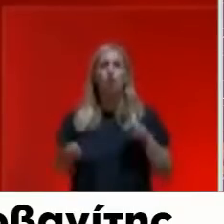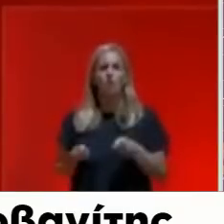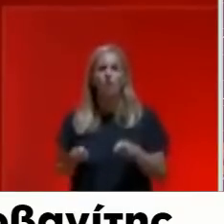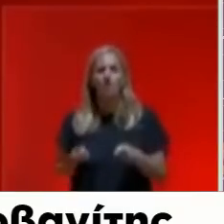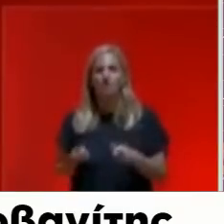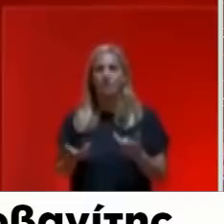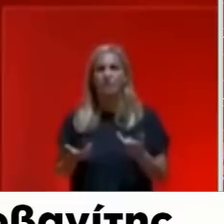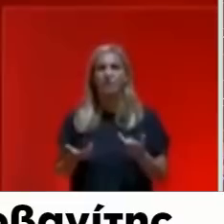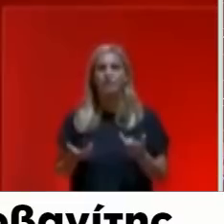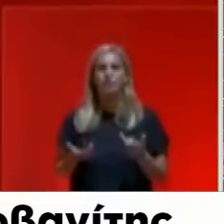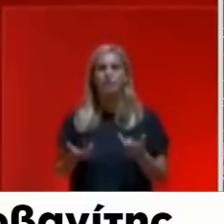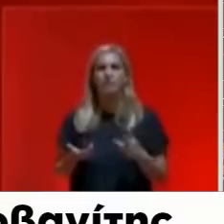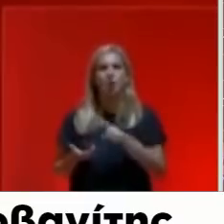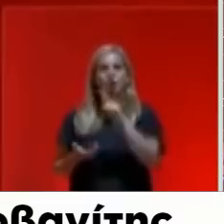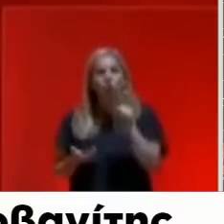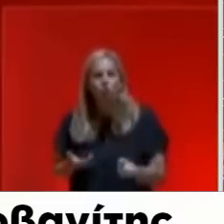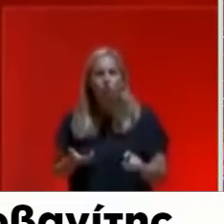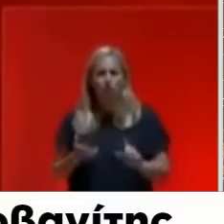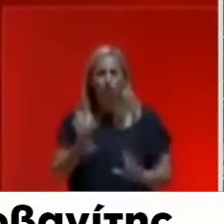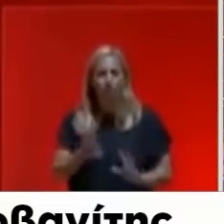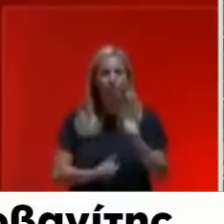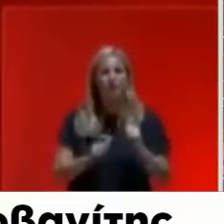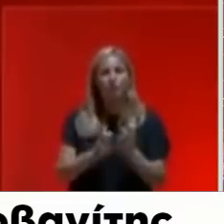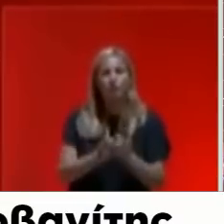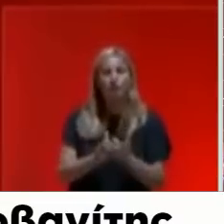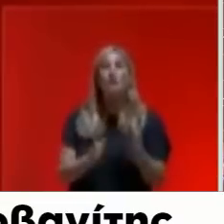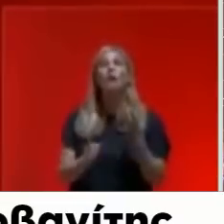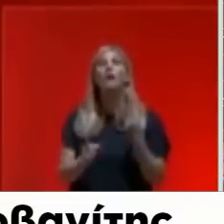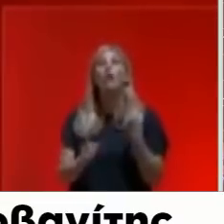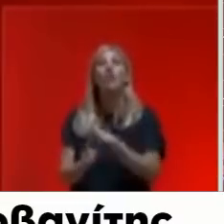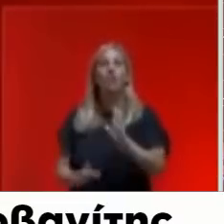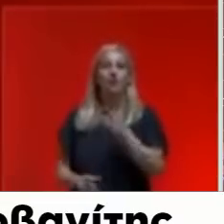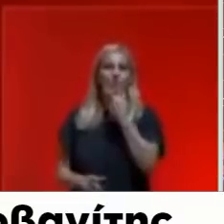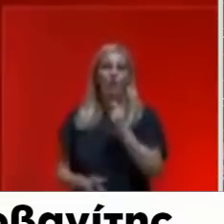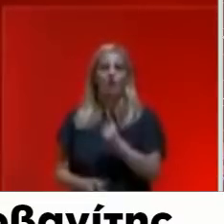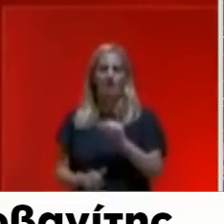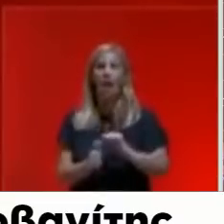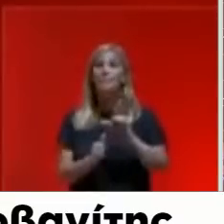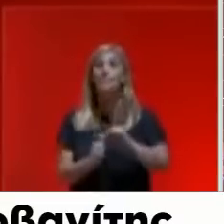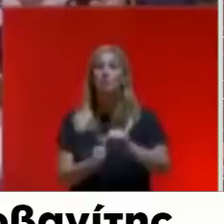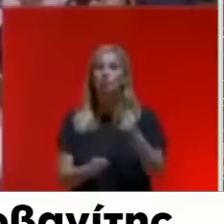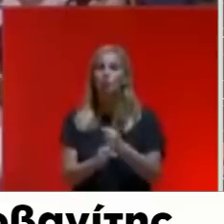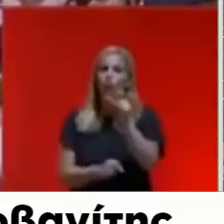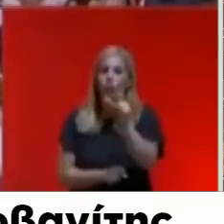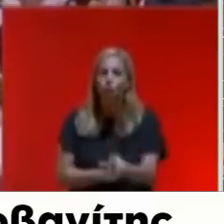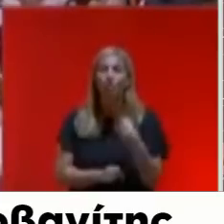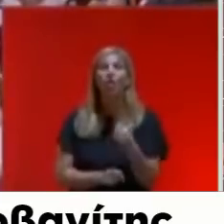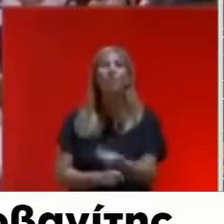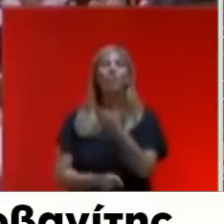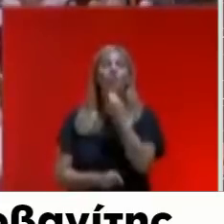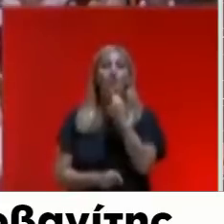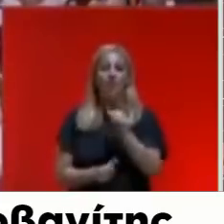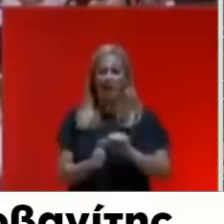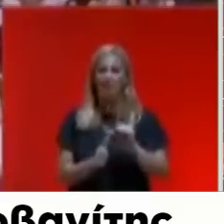έχει δημοσιογραφικό. Ναι. Και πολιτικό. Και πολιτικό. Αλλά στη δυστυχία μας διαδικασία είναι λίγο